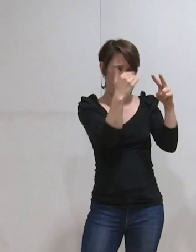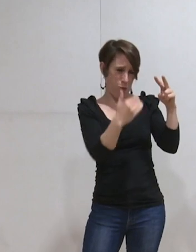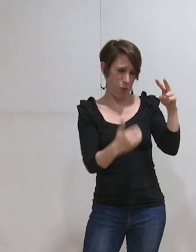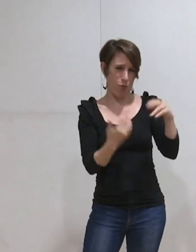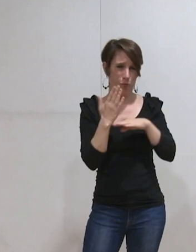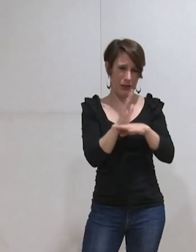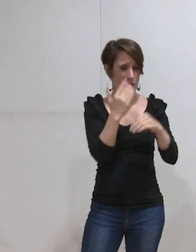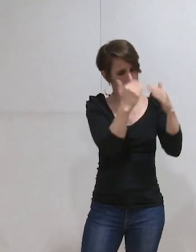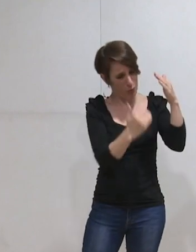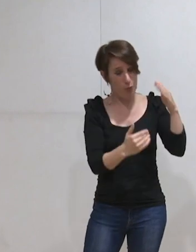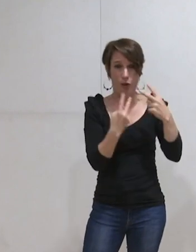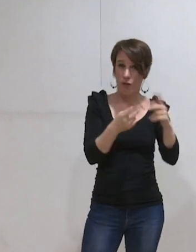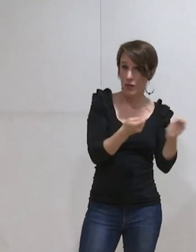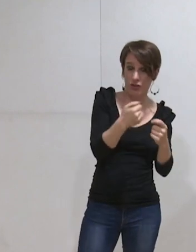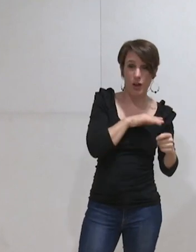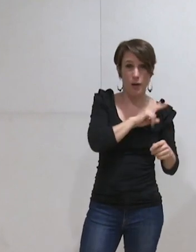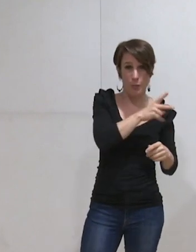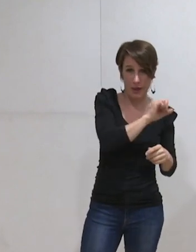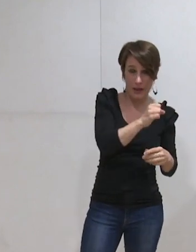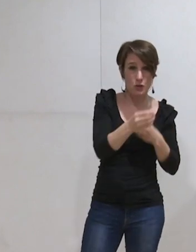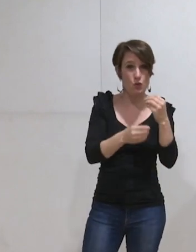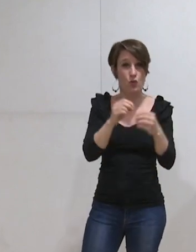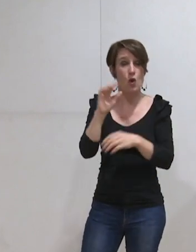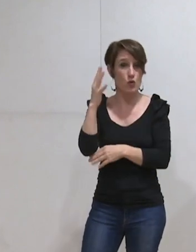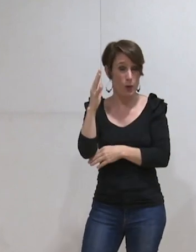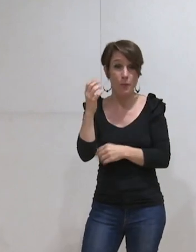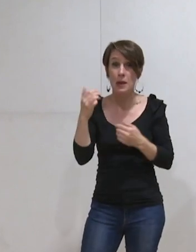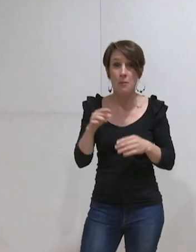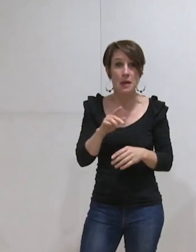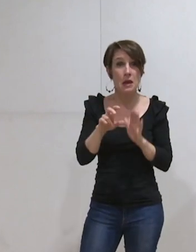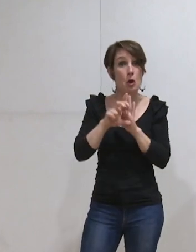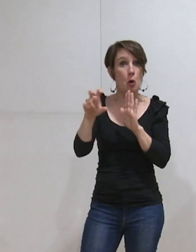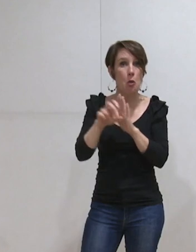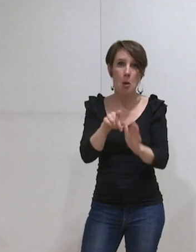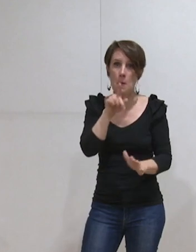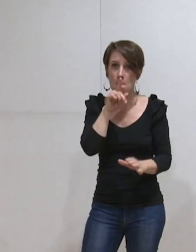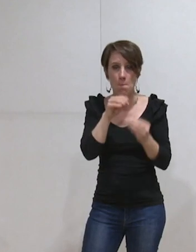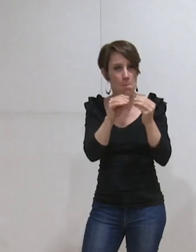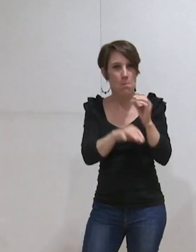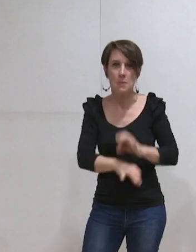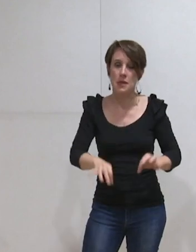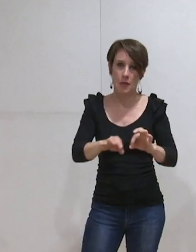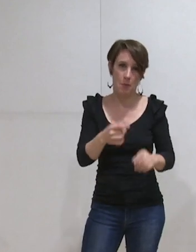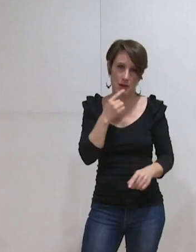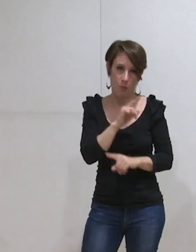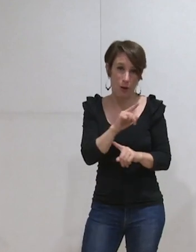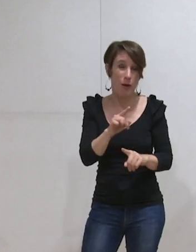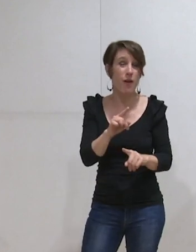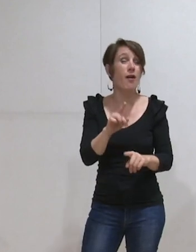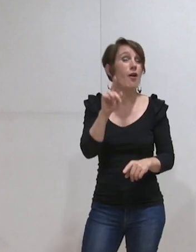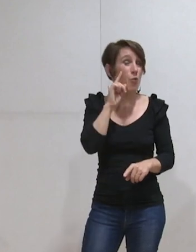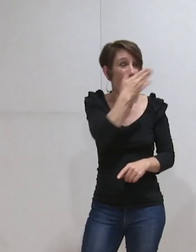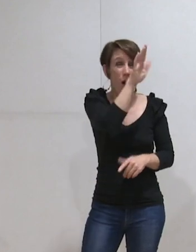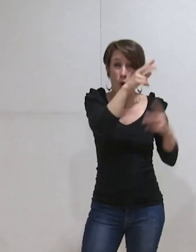le PS et l'UMP grenhomme n'est pas cité et elles ont tout un point commun c'est d'avoir fortement augmenté les impôts locaux